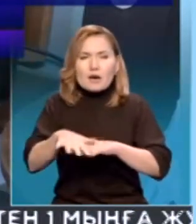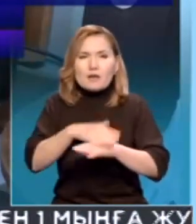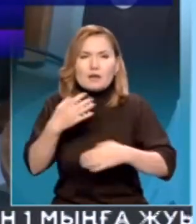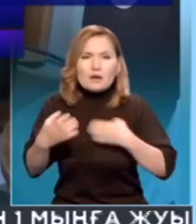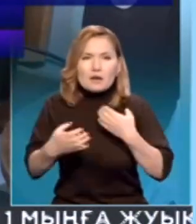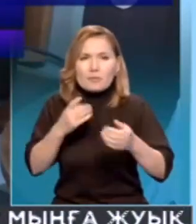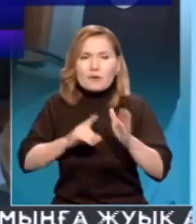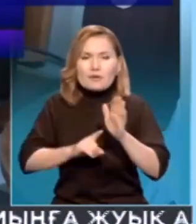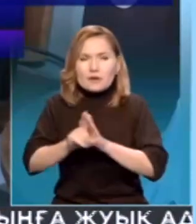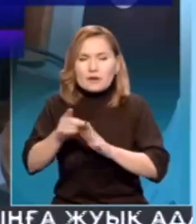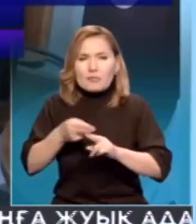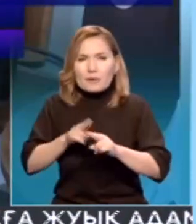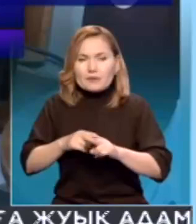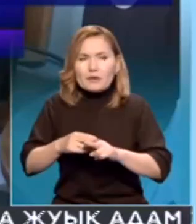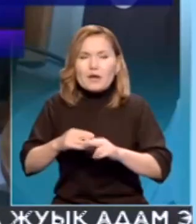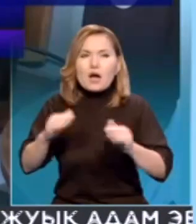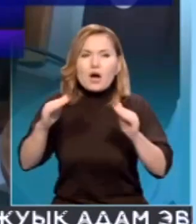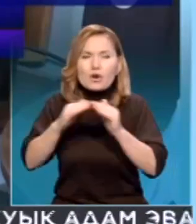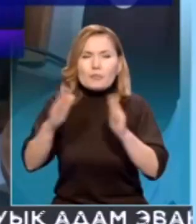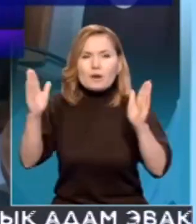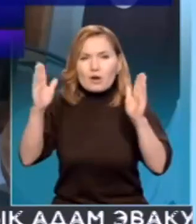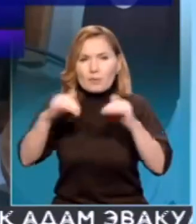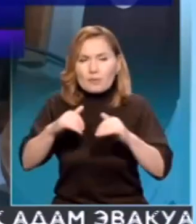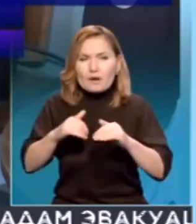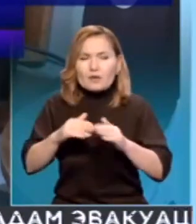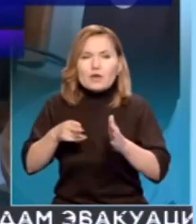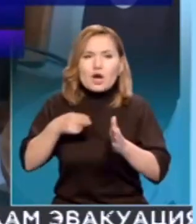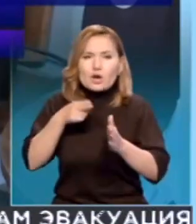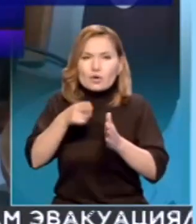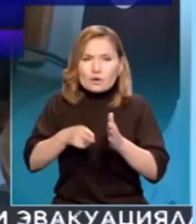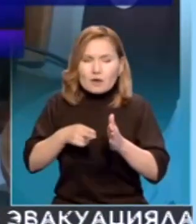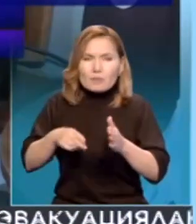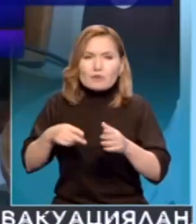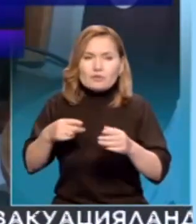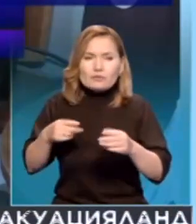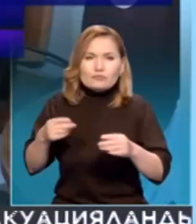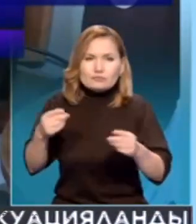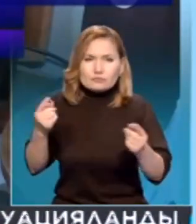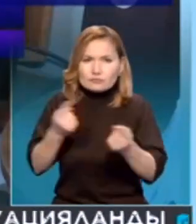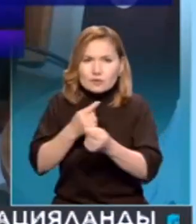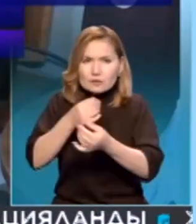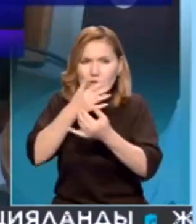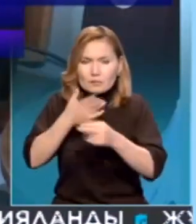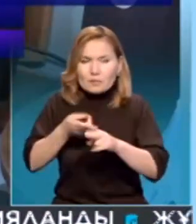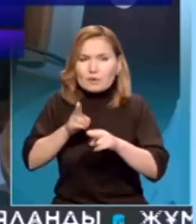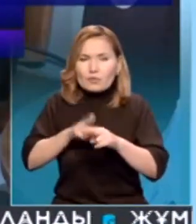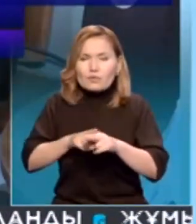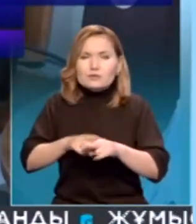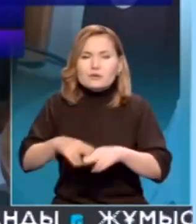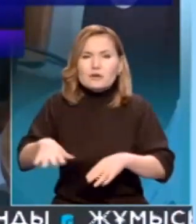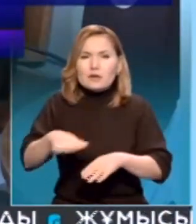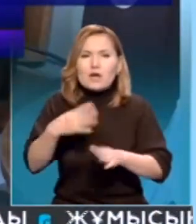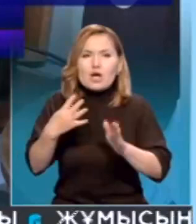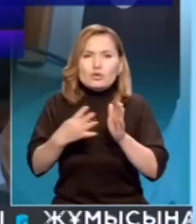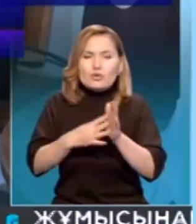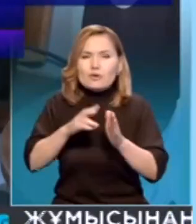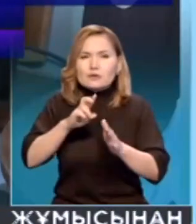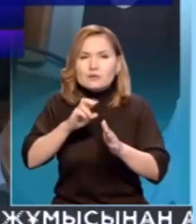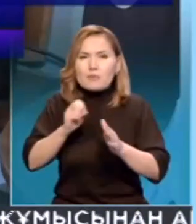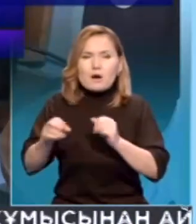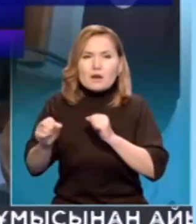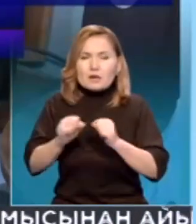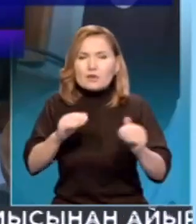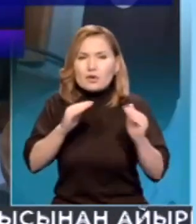басталуы мүмкін, кейбір ғимараттар құлап, теміржол істен шығады. Әрине, айта кету керек, ең қауіптісі бұл 9 бал,